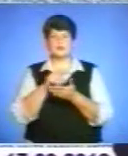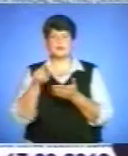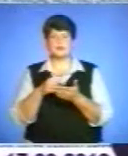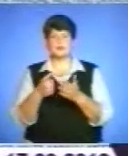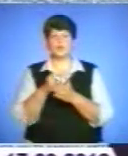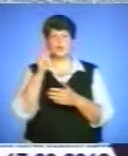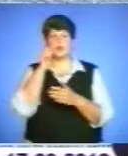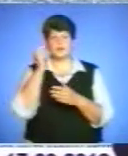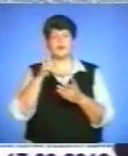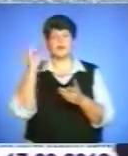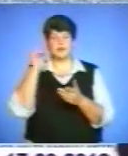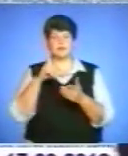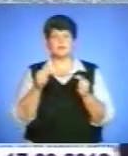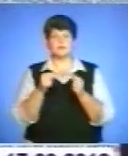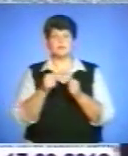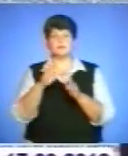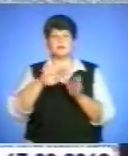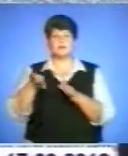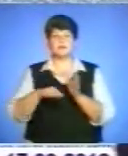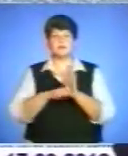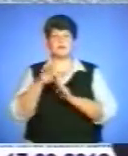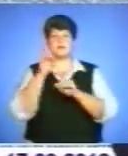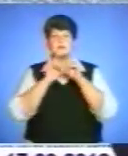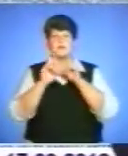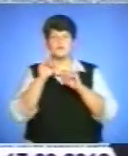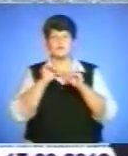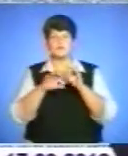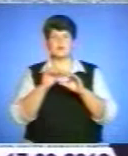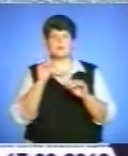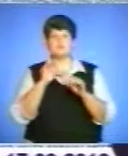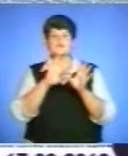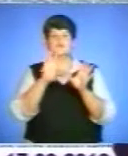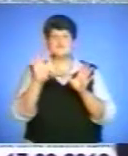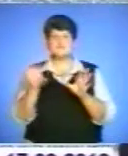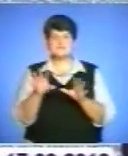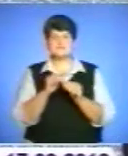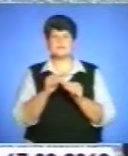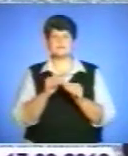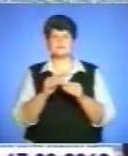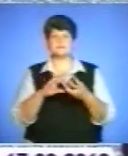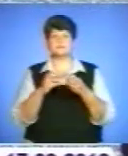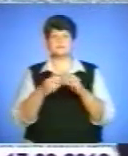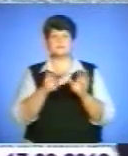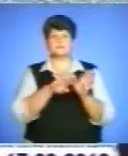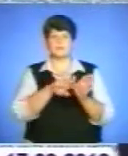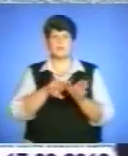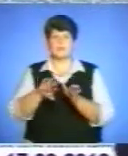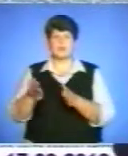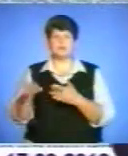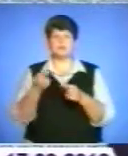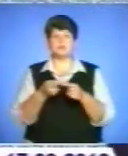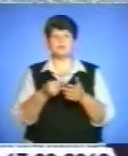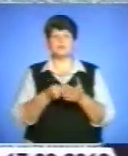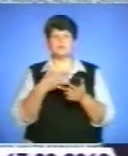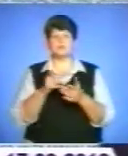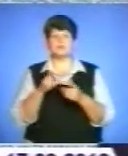переконаний, що після нинішніх парламентських виборів всі перестороги зникнуть і шлях до повноцінної асоціації